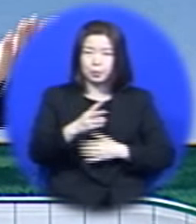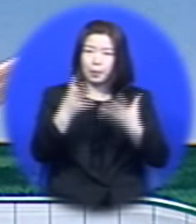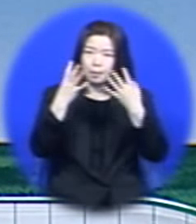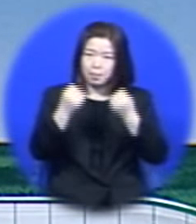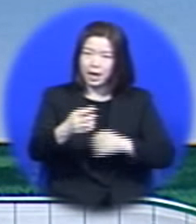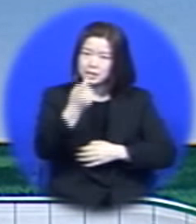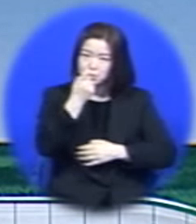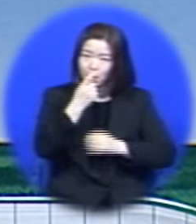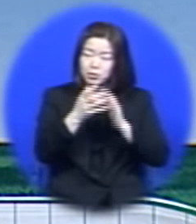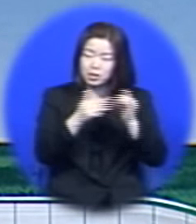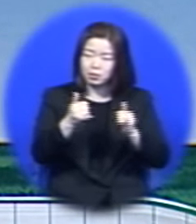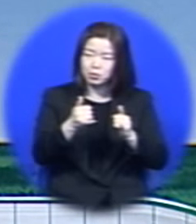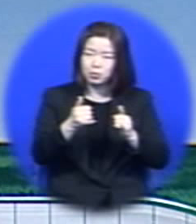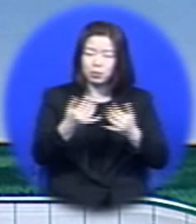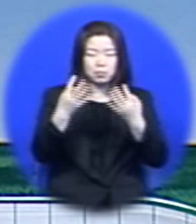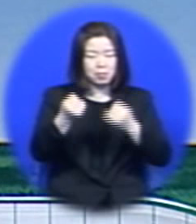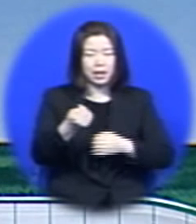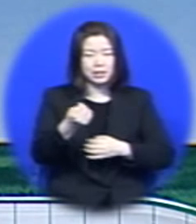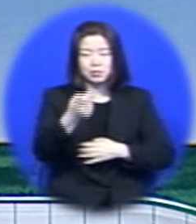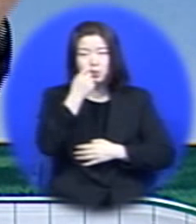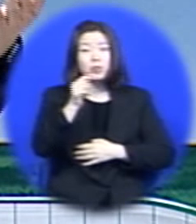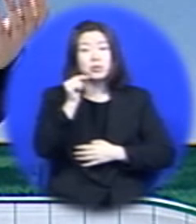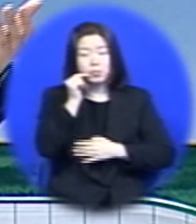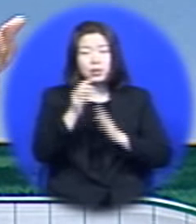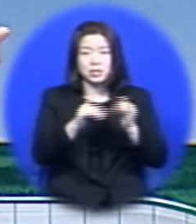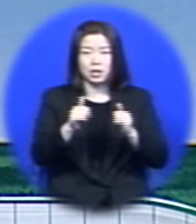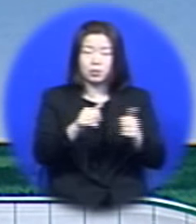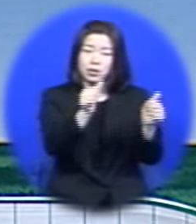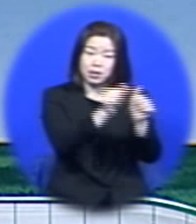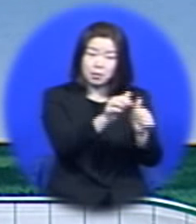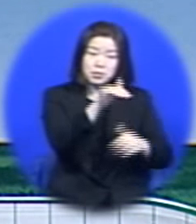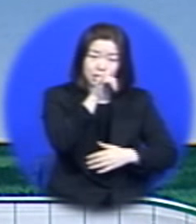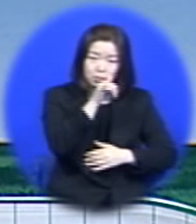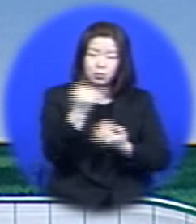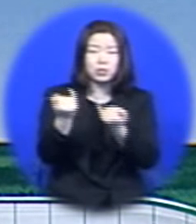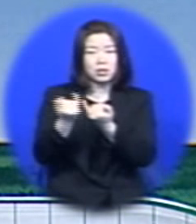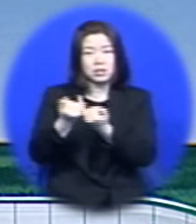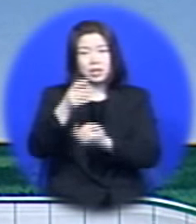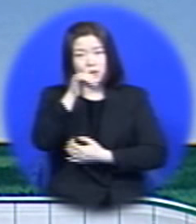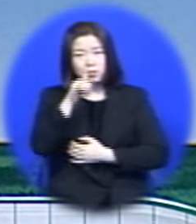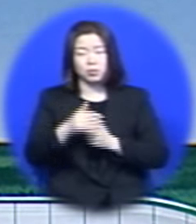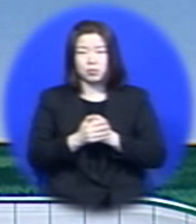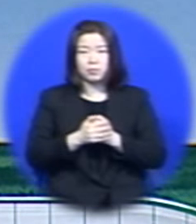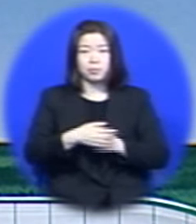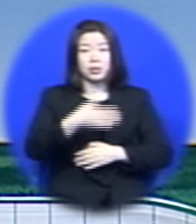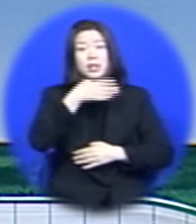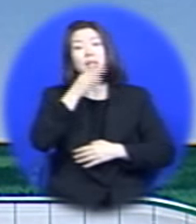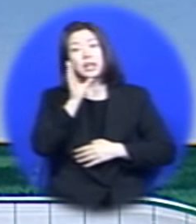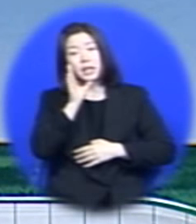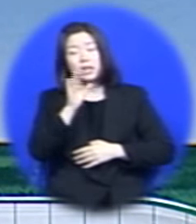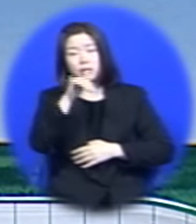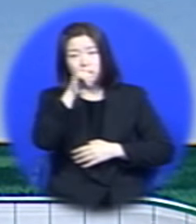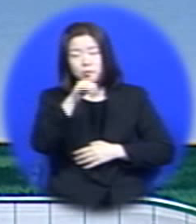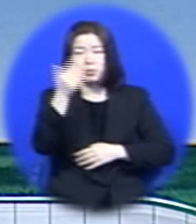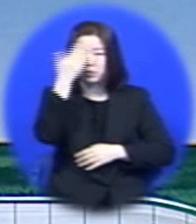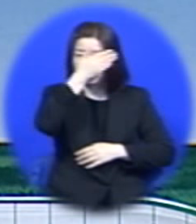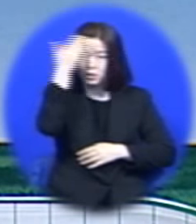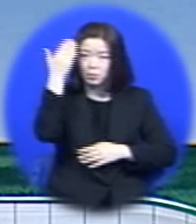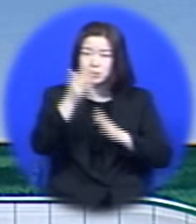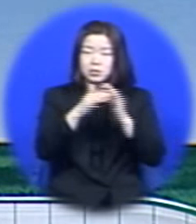배운 사람도 있고 적게 배운 사람도, 남자도 있고 여자도 있고, 나이가 든 사람도 있고 젊은 사람도